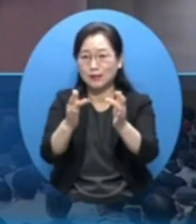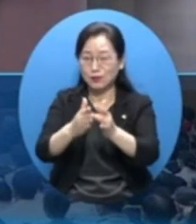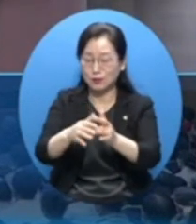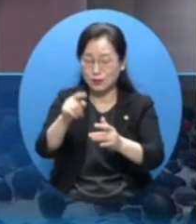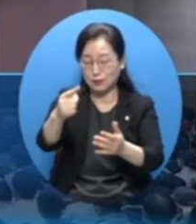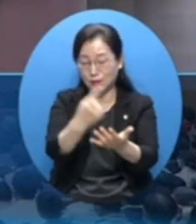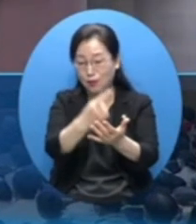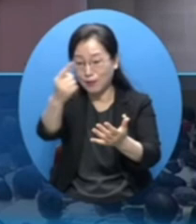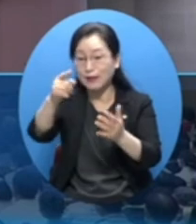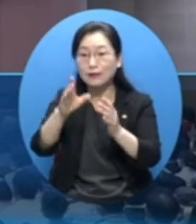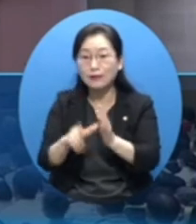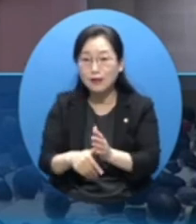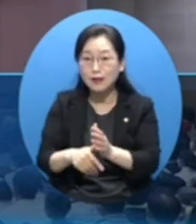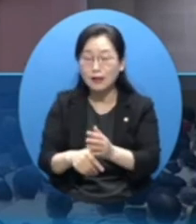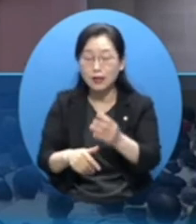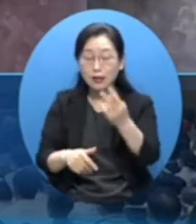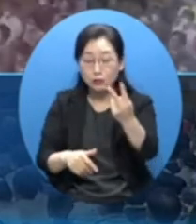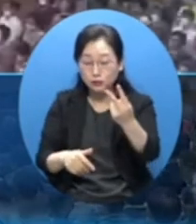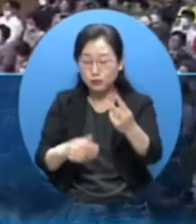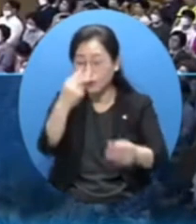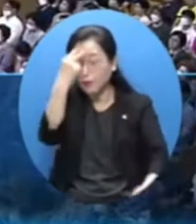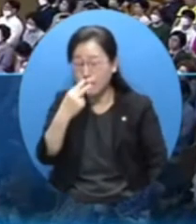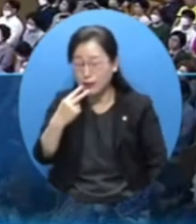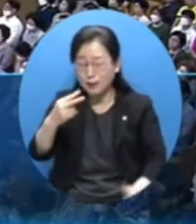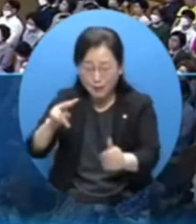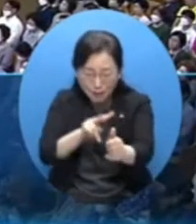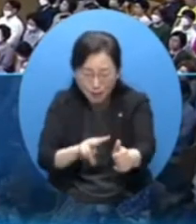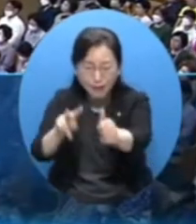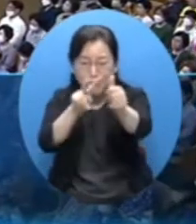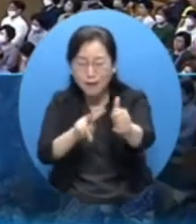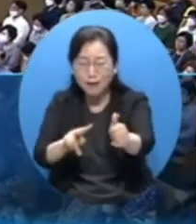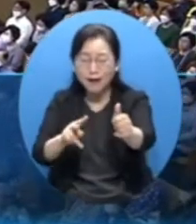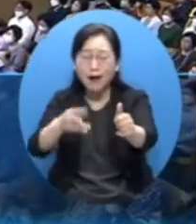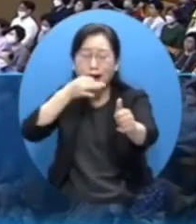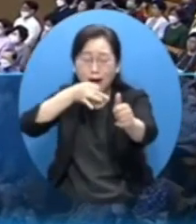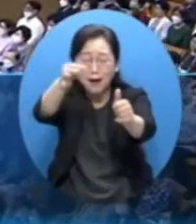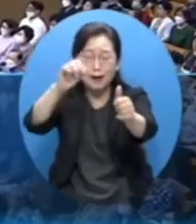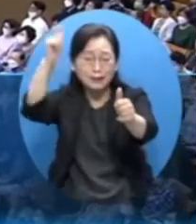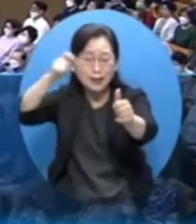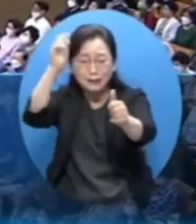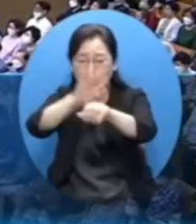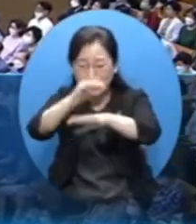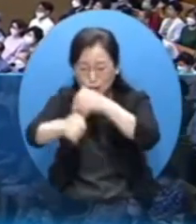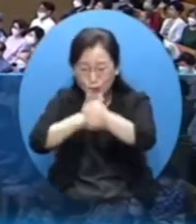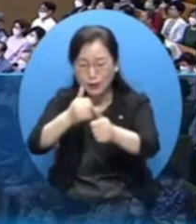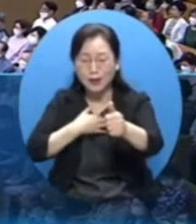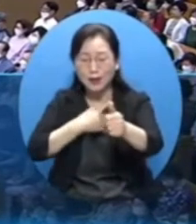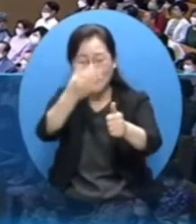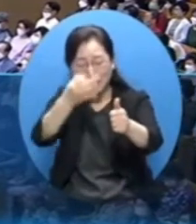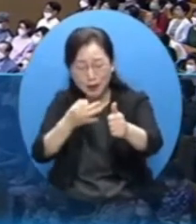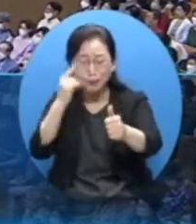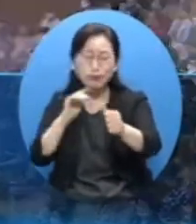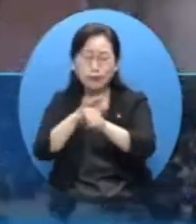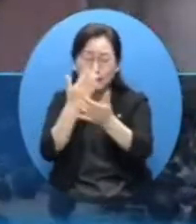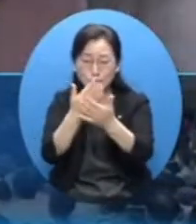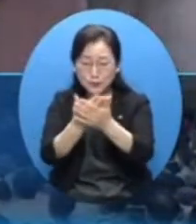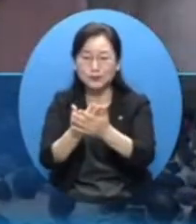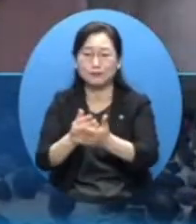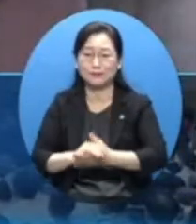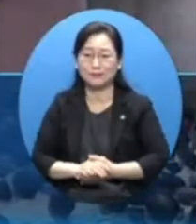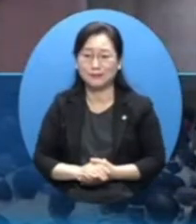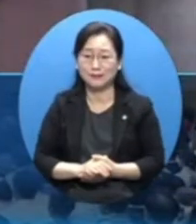거기서 따라가실 때 두 명인이 따라오며 소리 질러 이르되 다윗의 자손이요 우리를 불쌍히 여기셔서 하더니